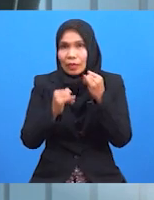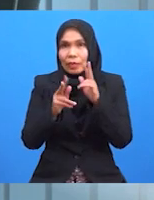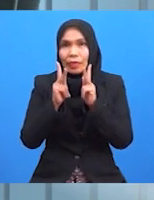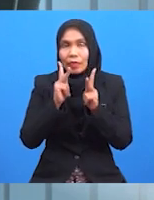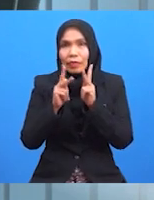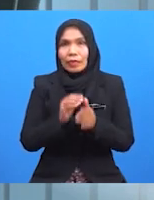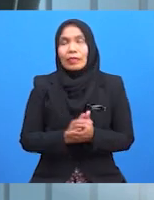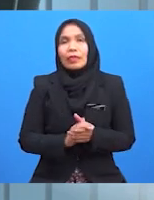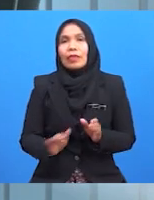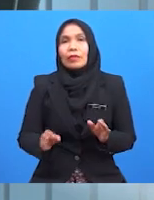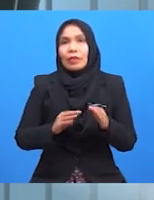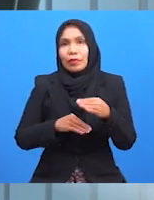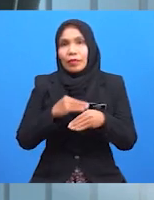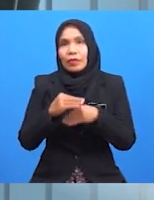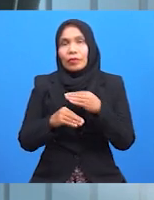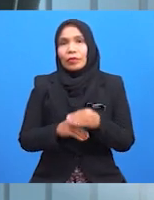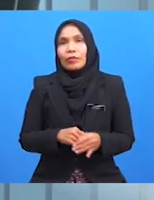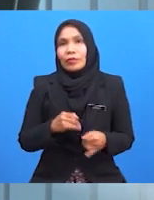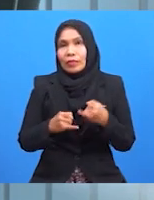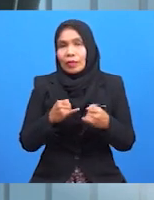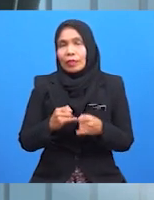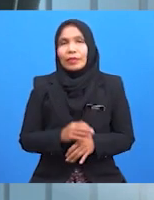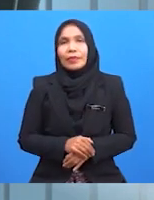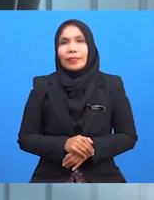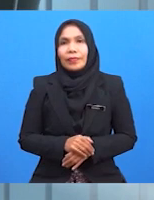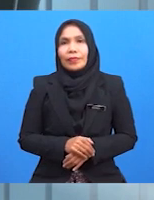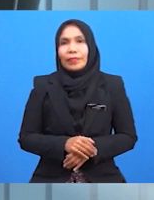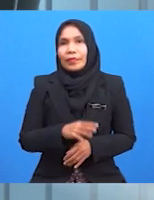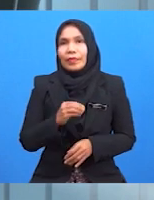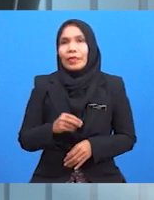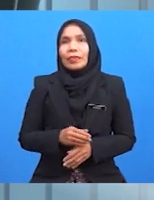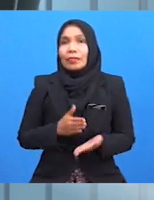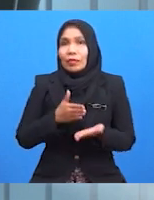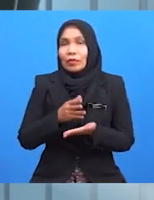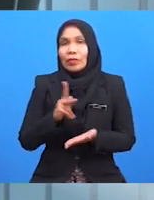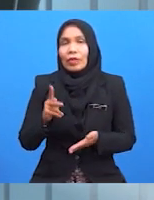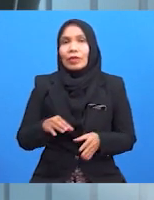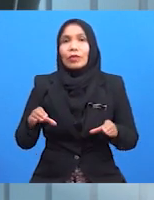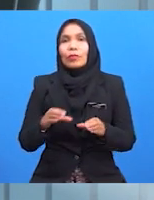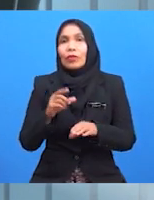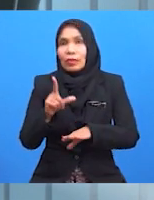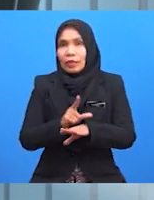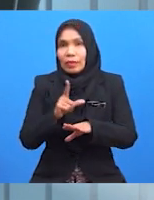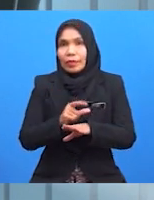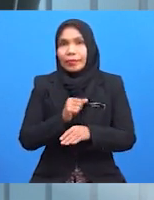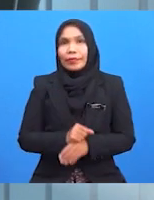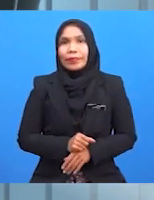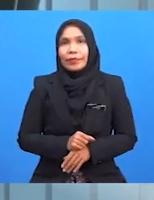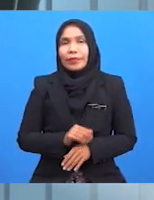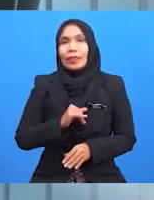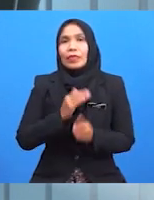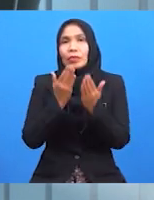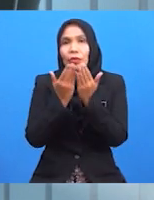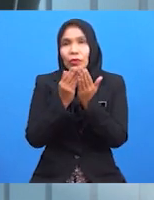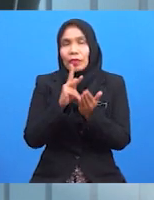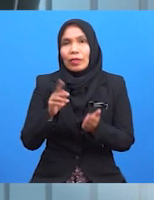Akhir kata, selamat maju jaya, jangan putus asa dan teruskan membuat latihan.